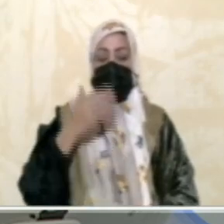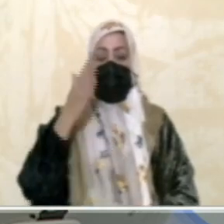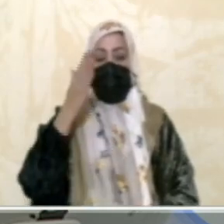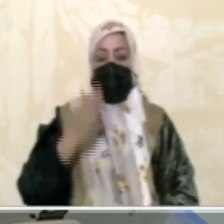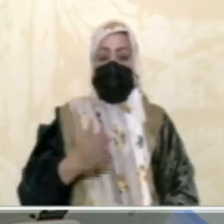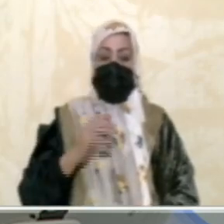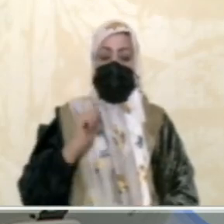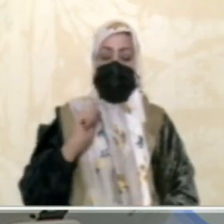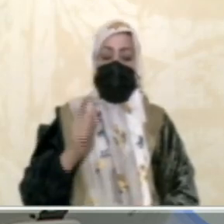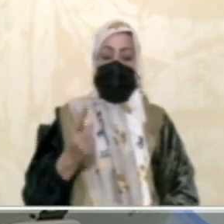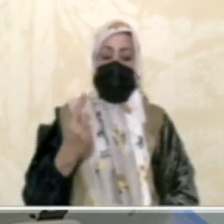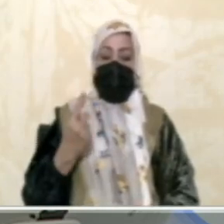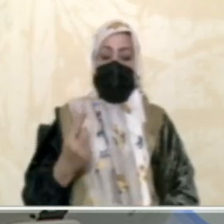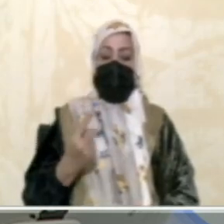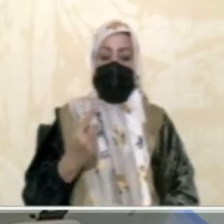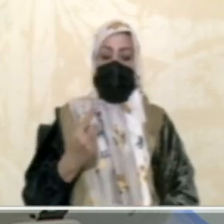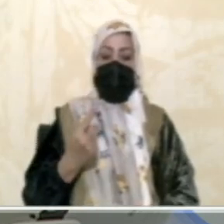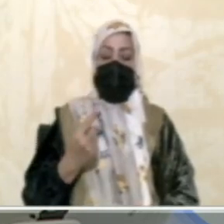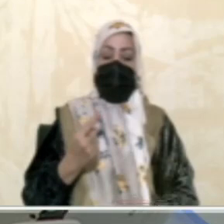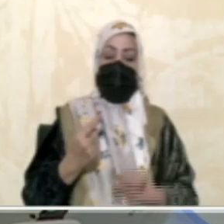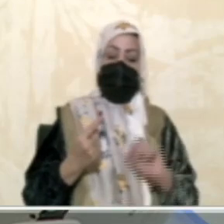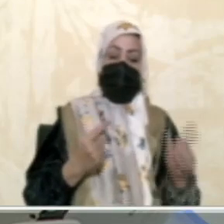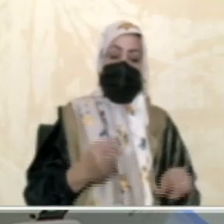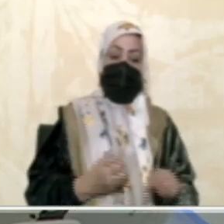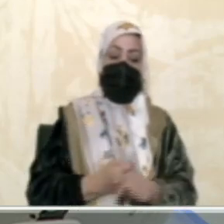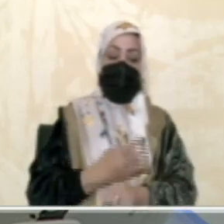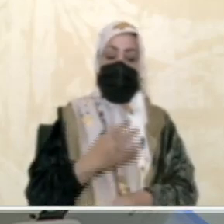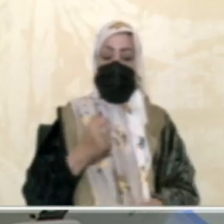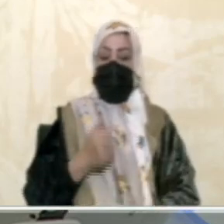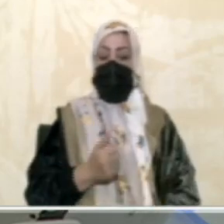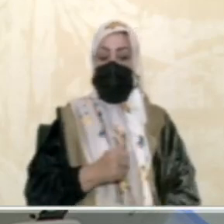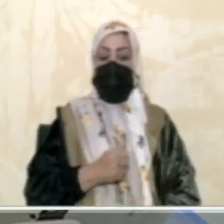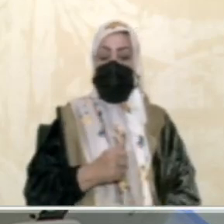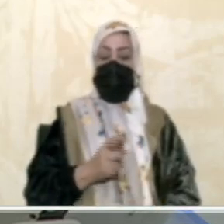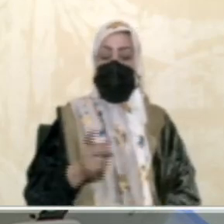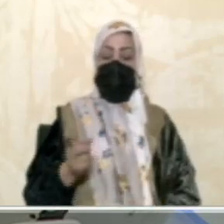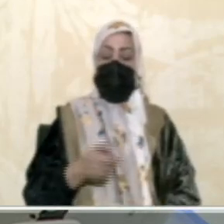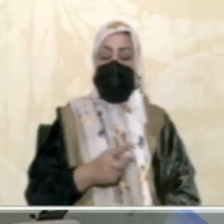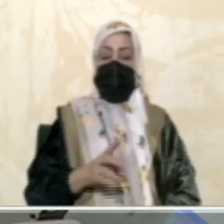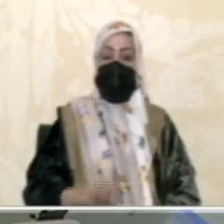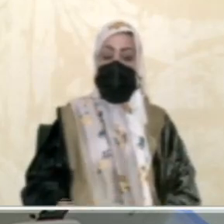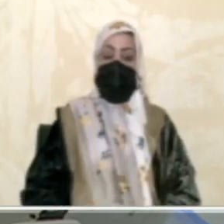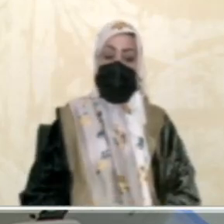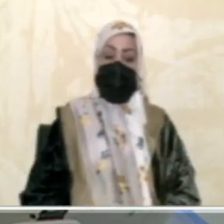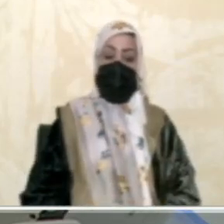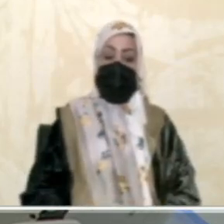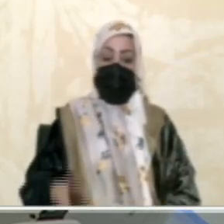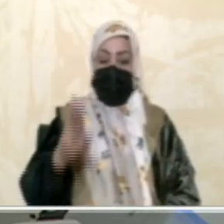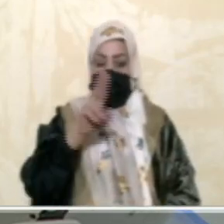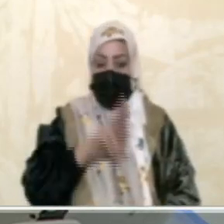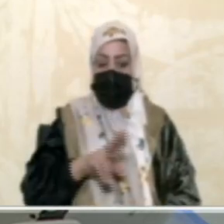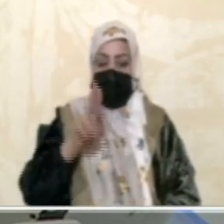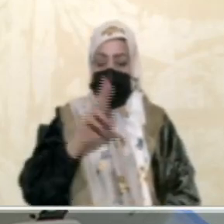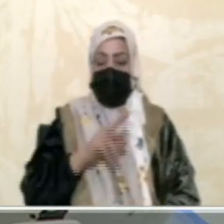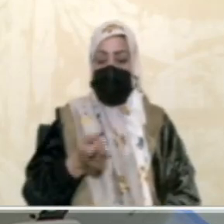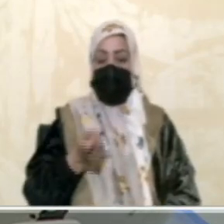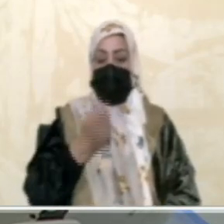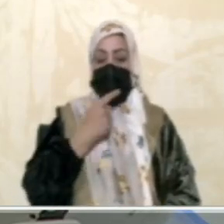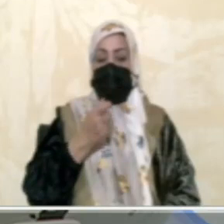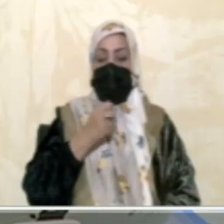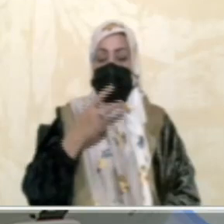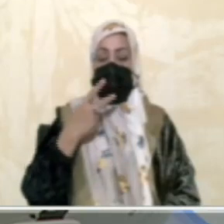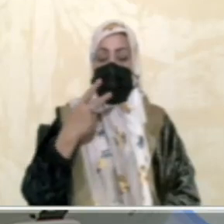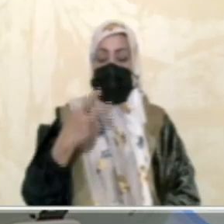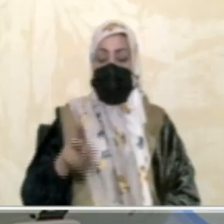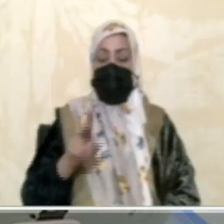قبل اذان الفجر هذا ليبدوني فانت اصل الطبيب تواصل معه اذا كان هذا الامر ممكنا اذا انت